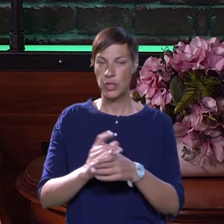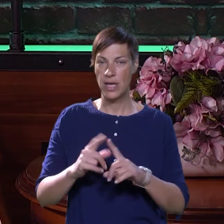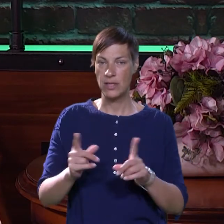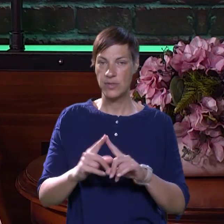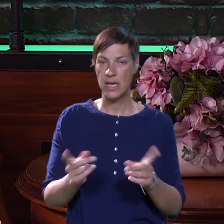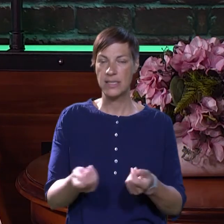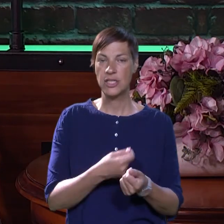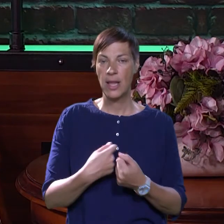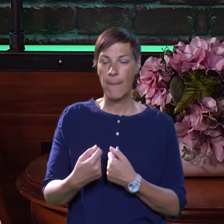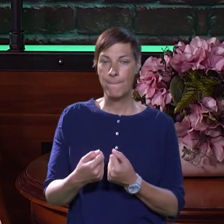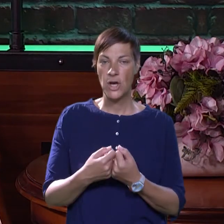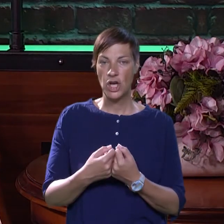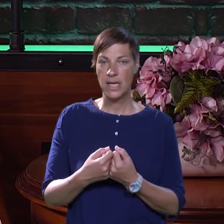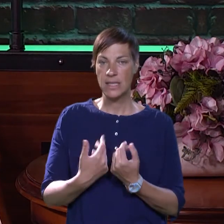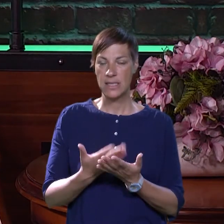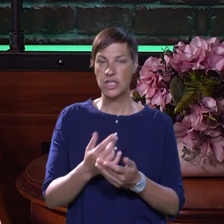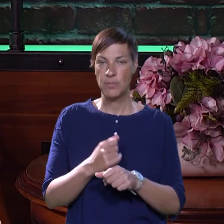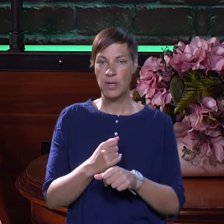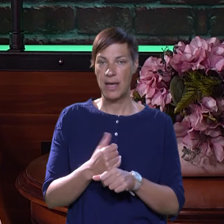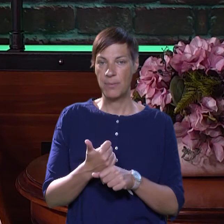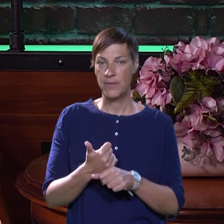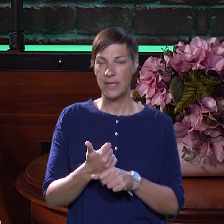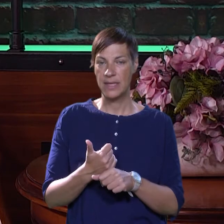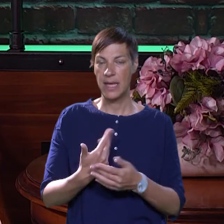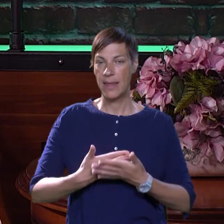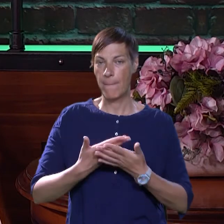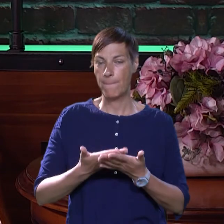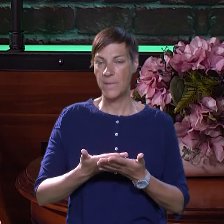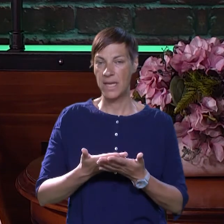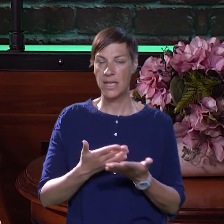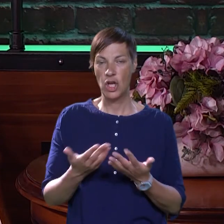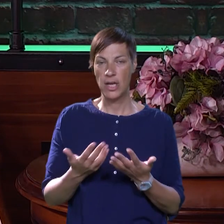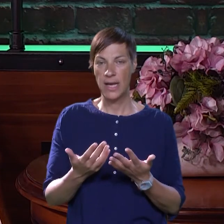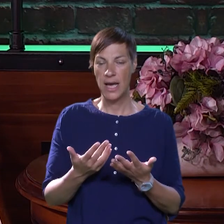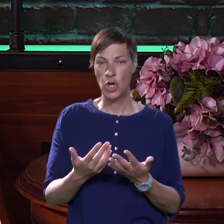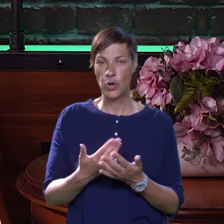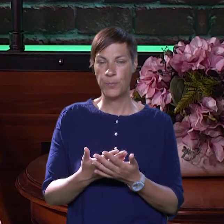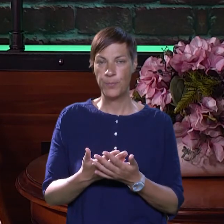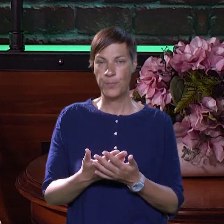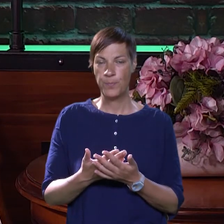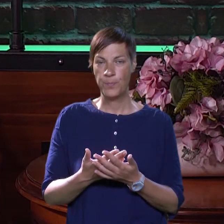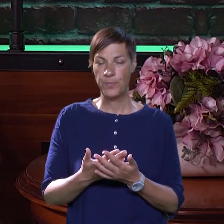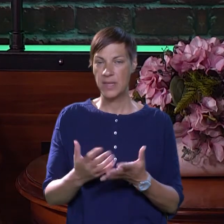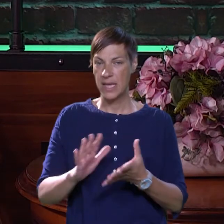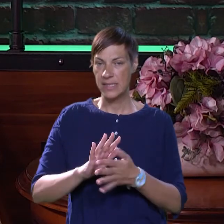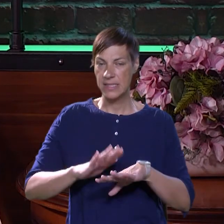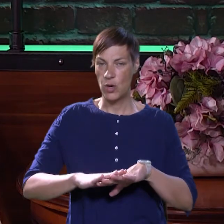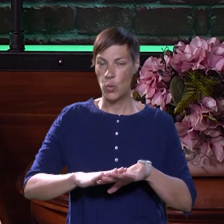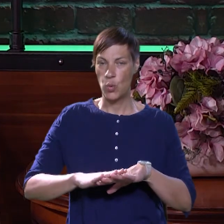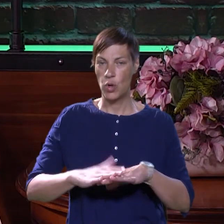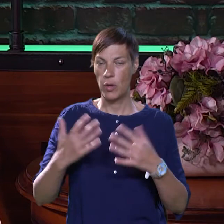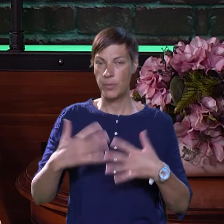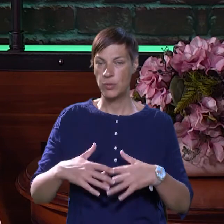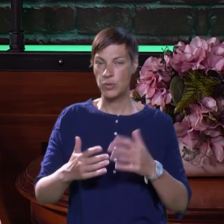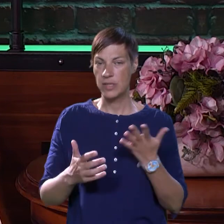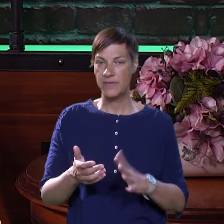sa različitim organizacijama ćemo napraviti jedan ovako prijedlog kako da se to uklopi u postojeći,